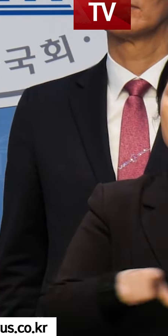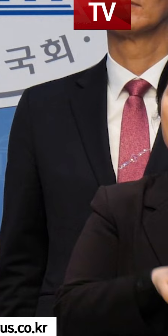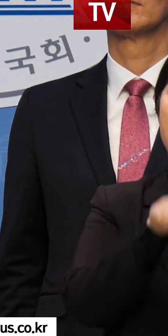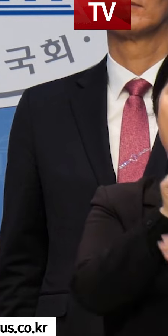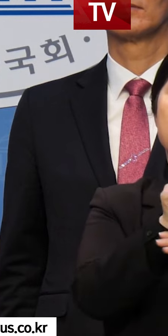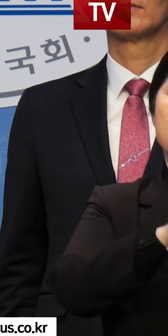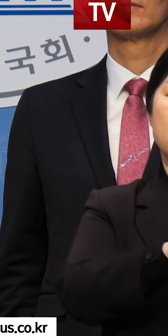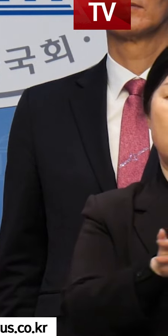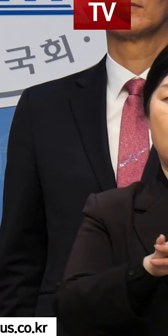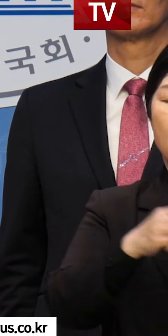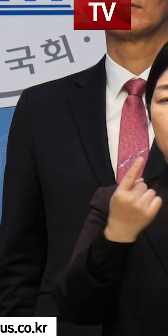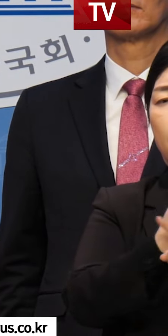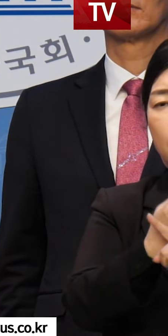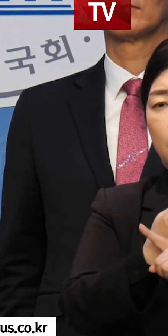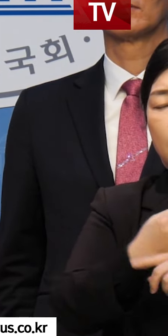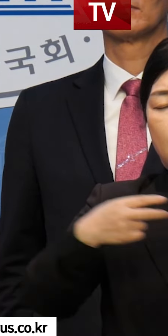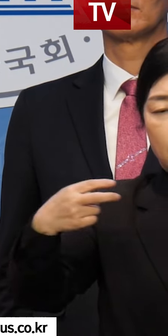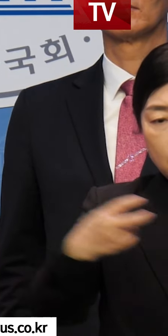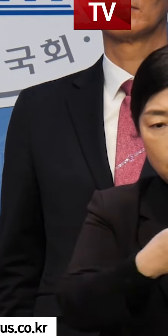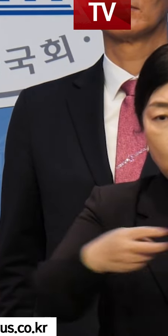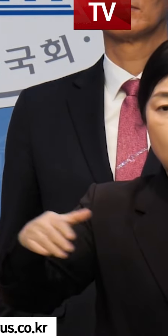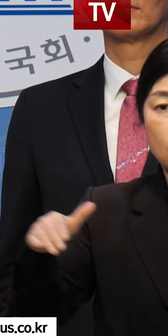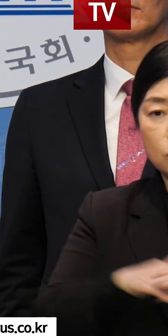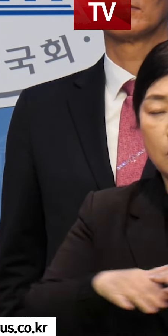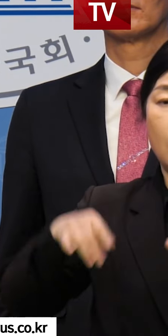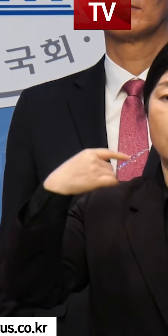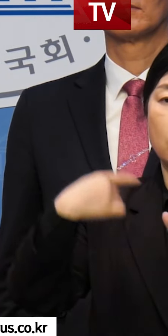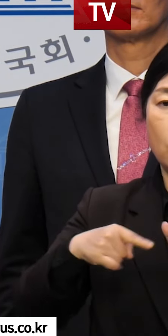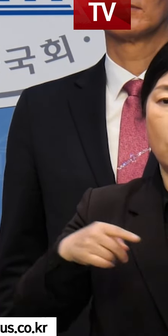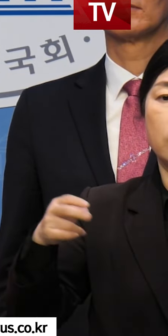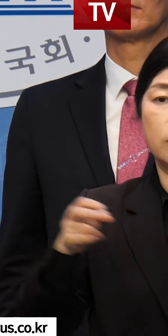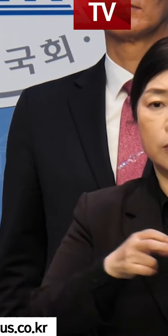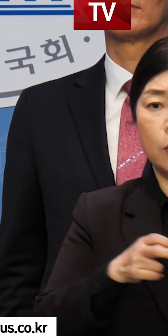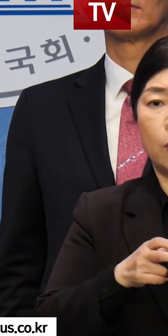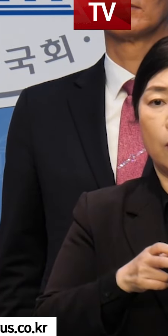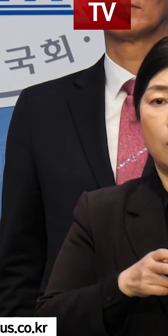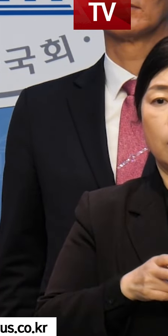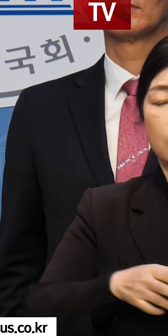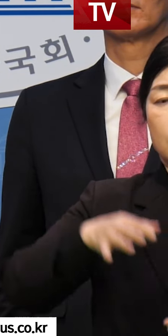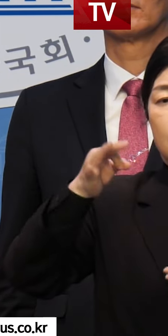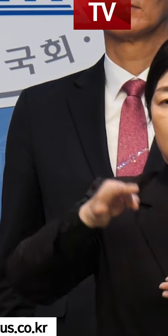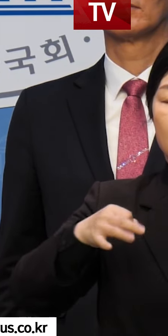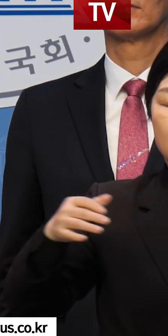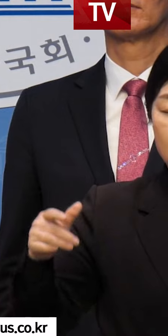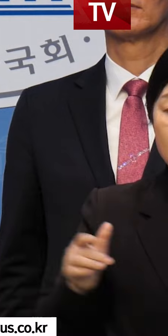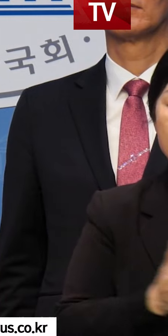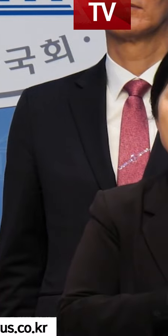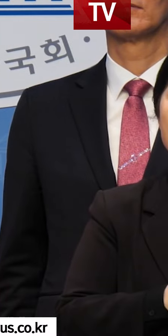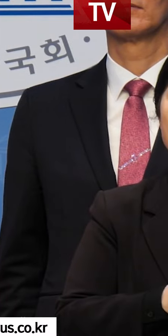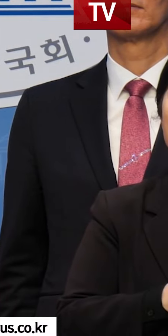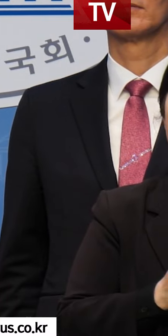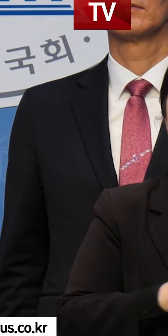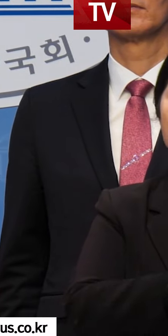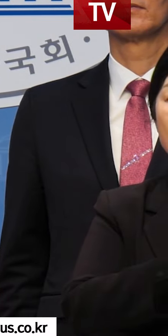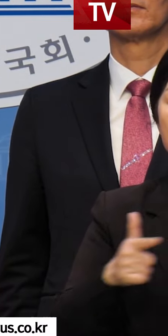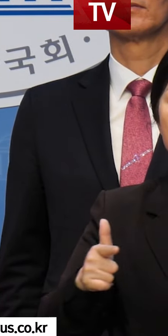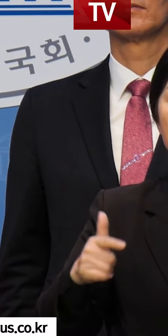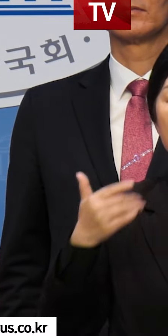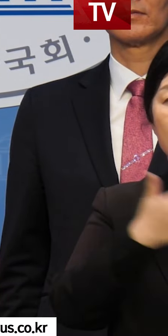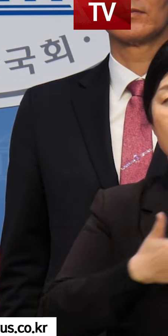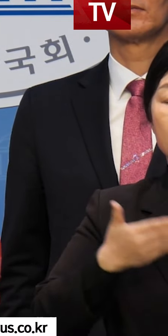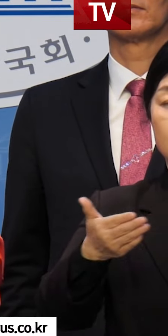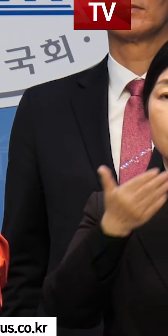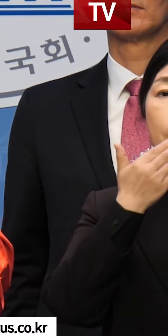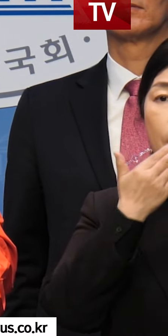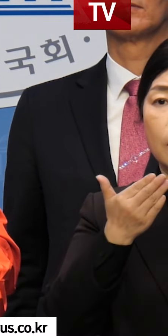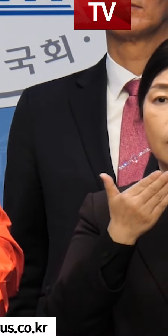개편하여 교통, 문화, 교육, 의료, 자산 가치 등 다양한 혜택을